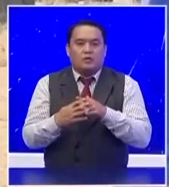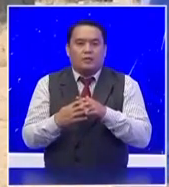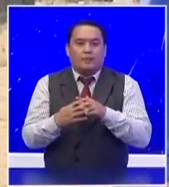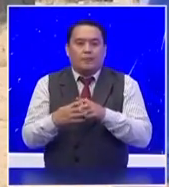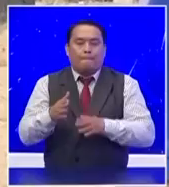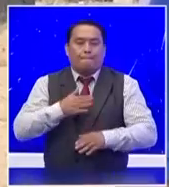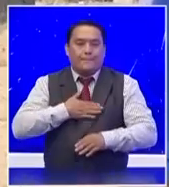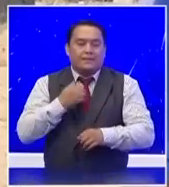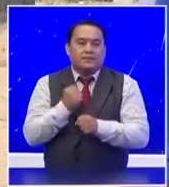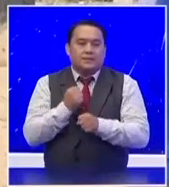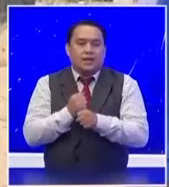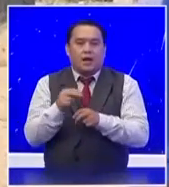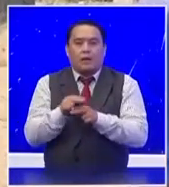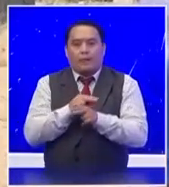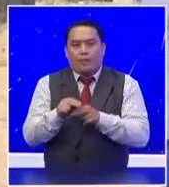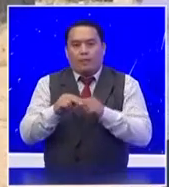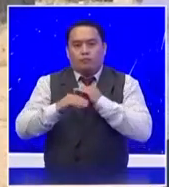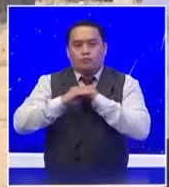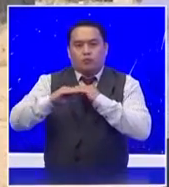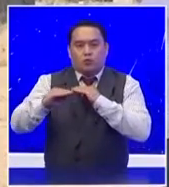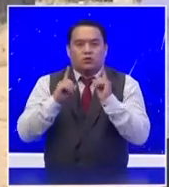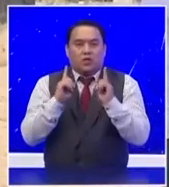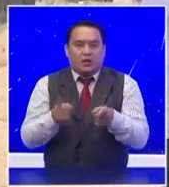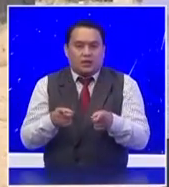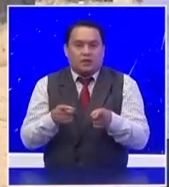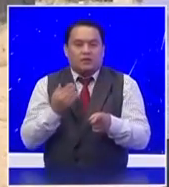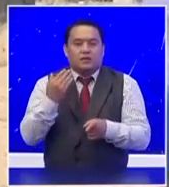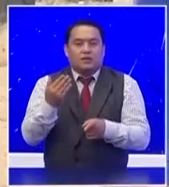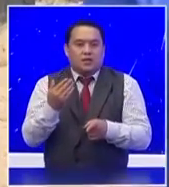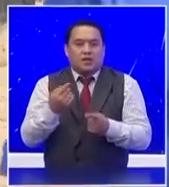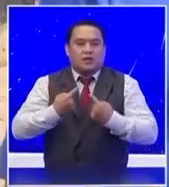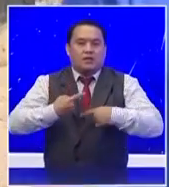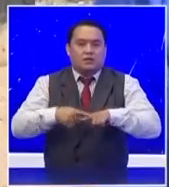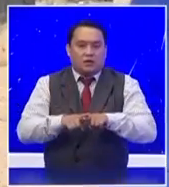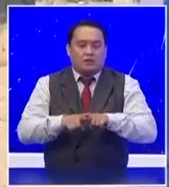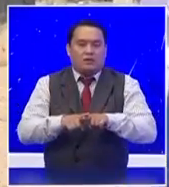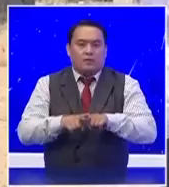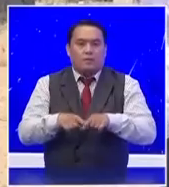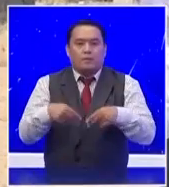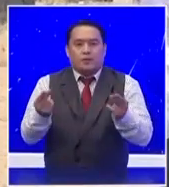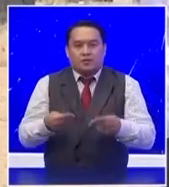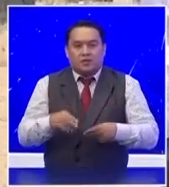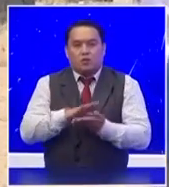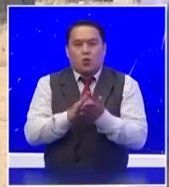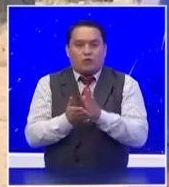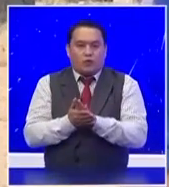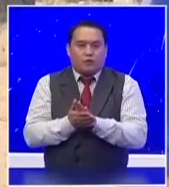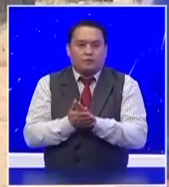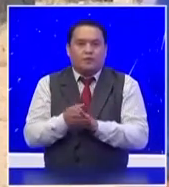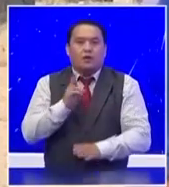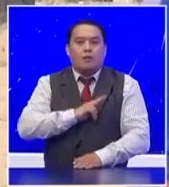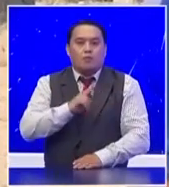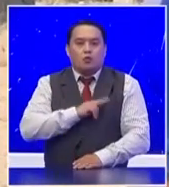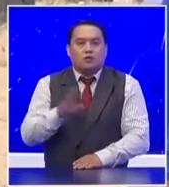Мы же сделали текущий ремонт со сплошным покрытием, ну, согласно тех совета, которые мы созвали после подписания договора. Работы